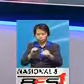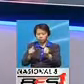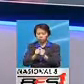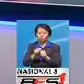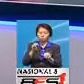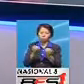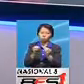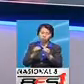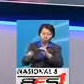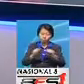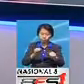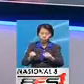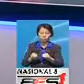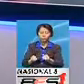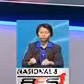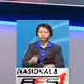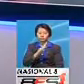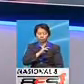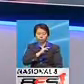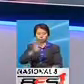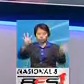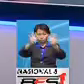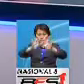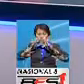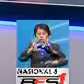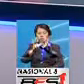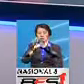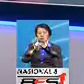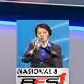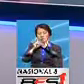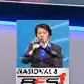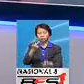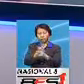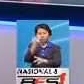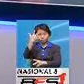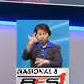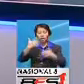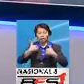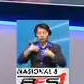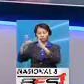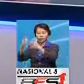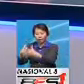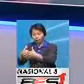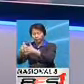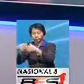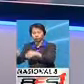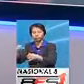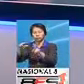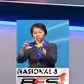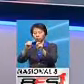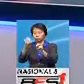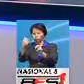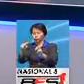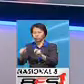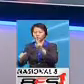agresif Rocks menteri-menteri ekonomi ASEAN aem yang kali ketiga diadakan di Amerika Syarikat selepas 2010